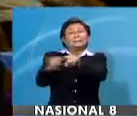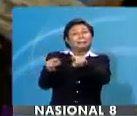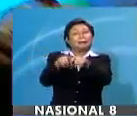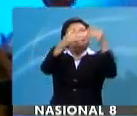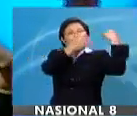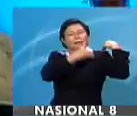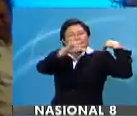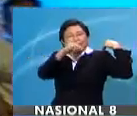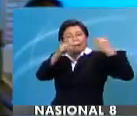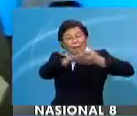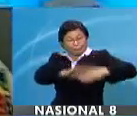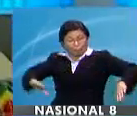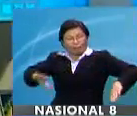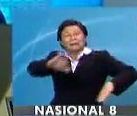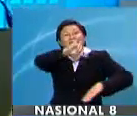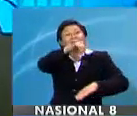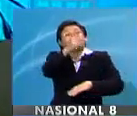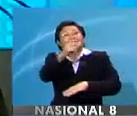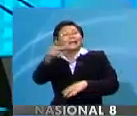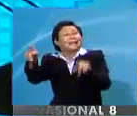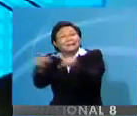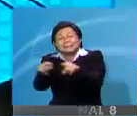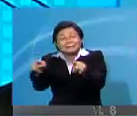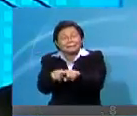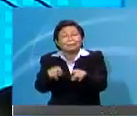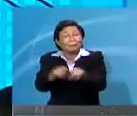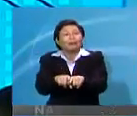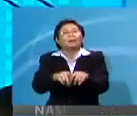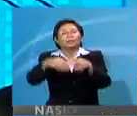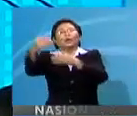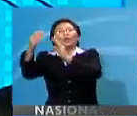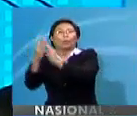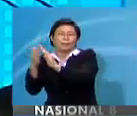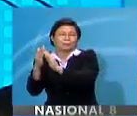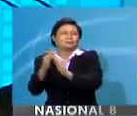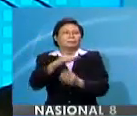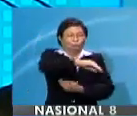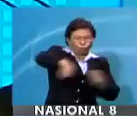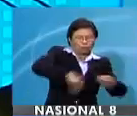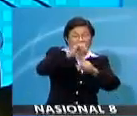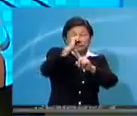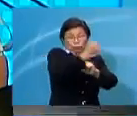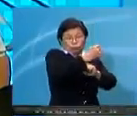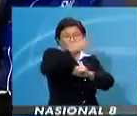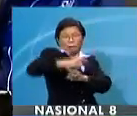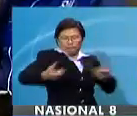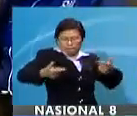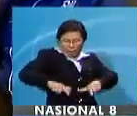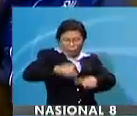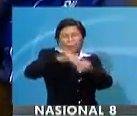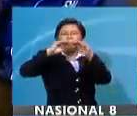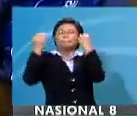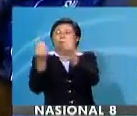peranan jawatankuasa keselamatan dan kemajuan kampung jkkk di luar bandar transf berlaku